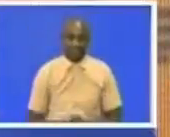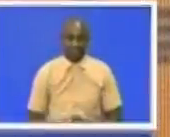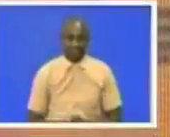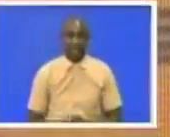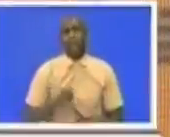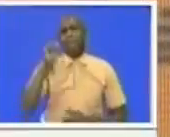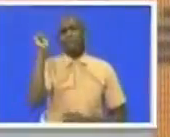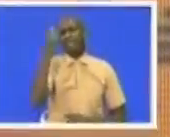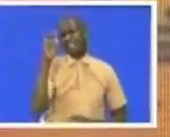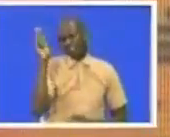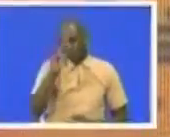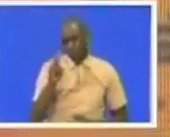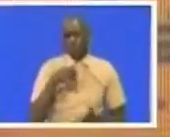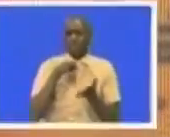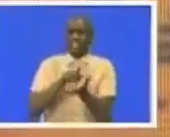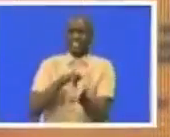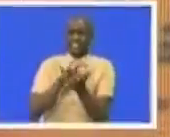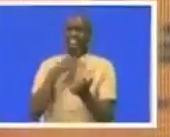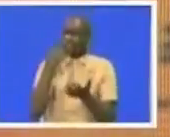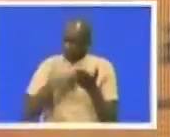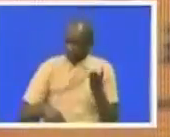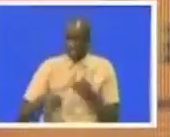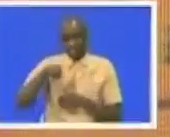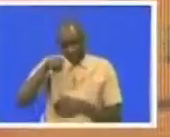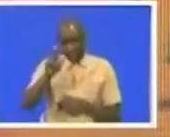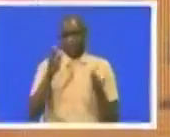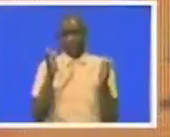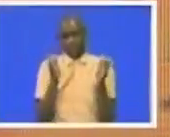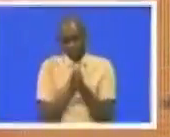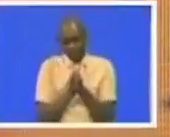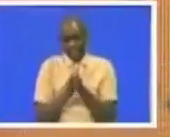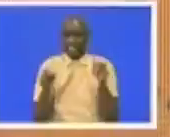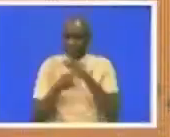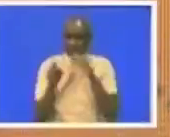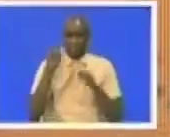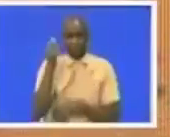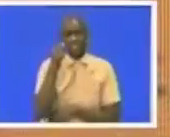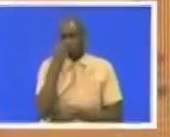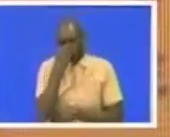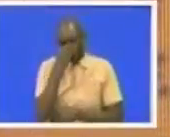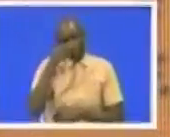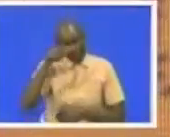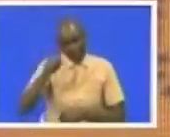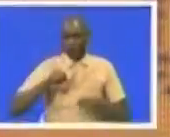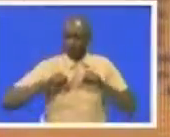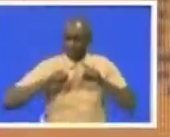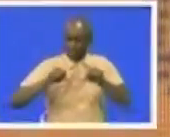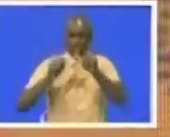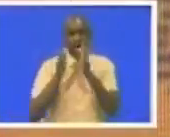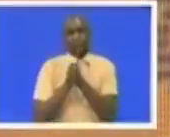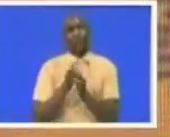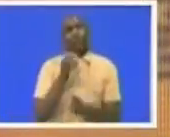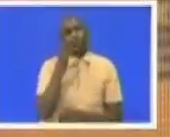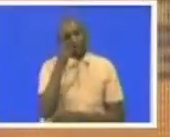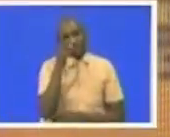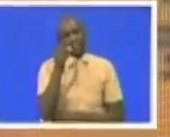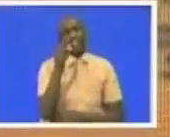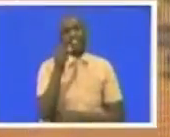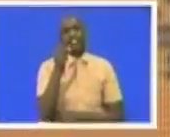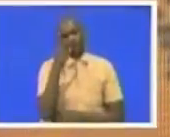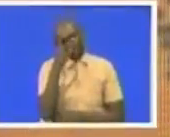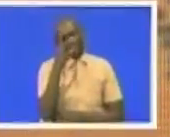Rais Uhuru Kenyatta amesisitiza kuwa muungano wake na naibu wa rais William Ruto utadumu hadi mwaka wa